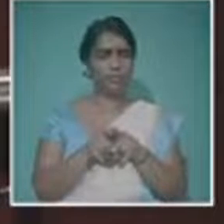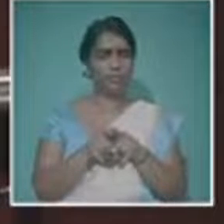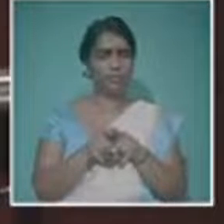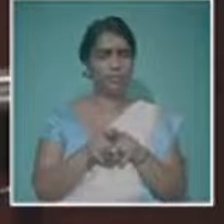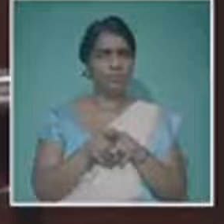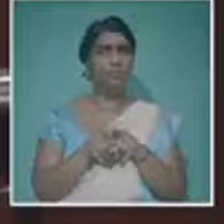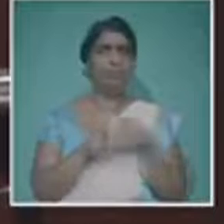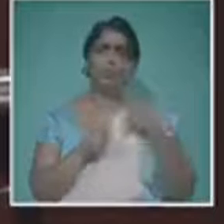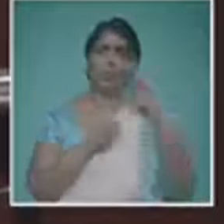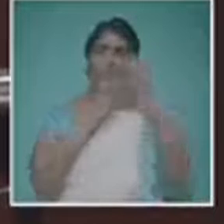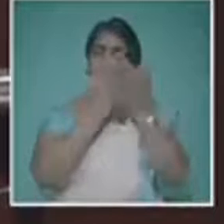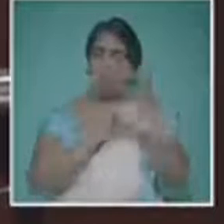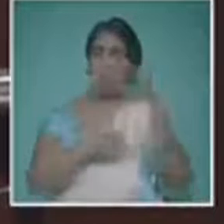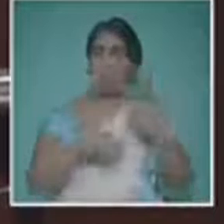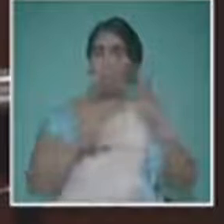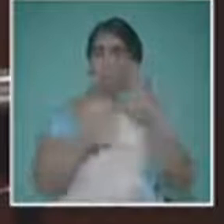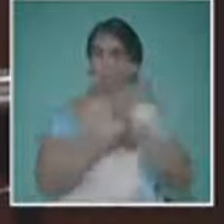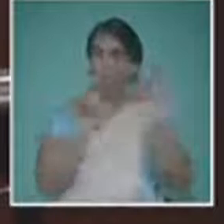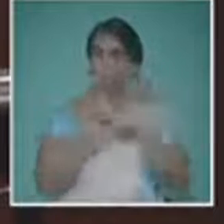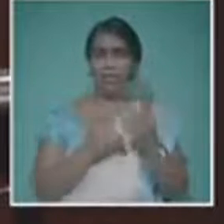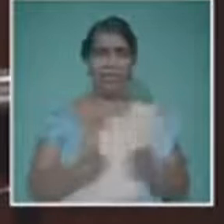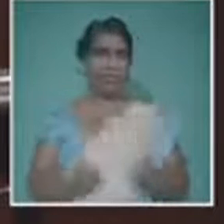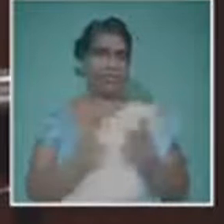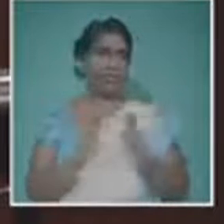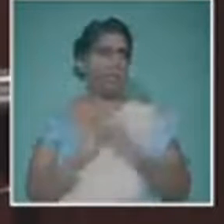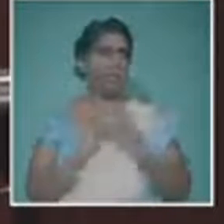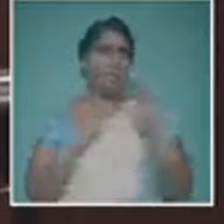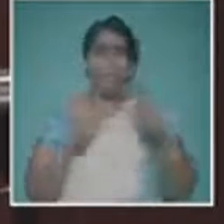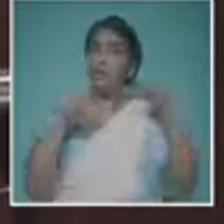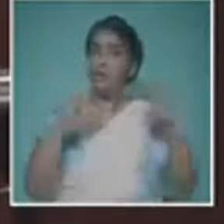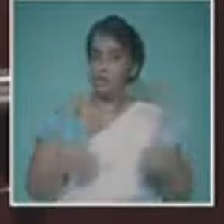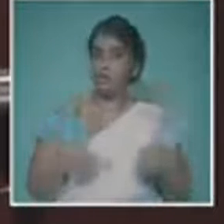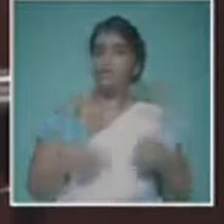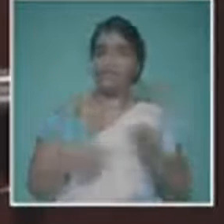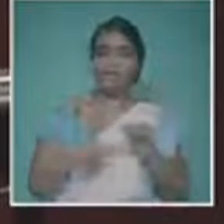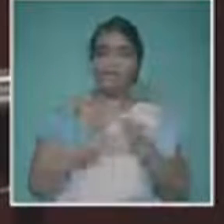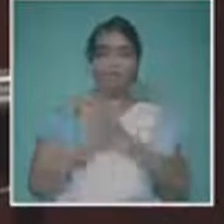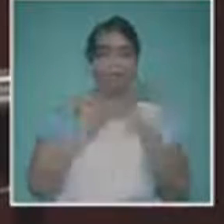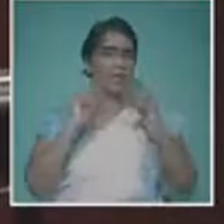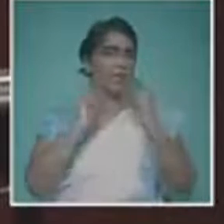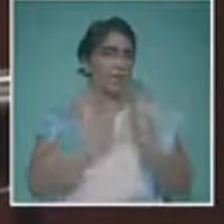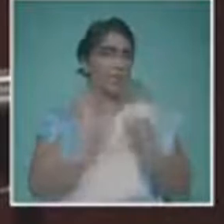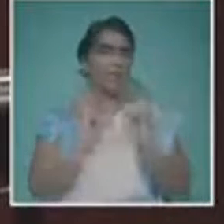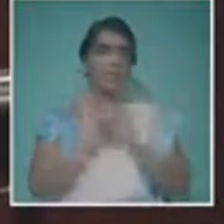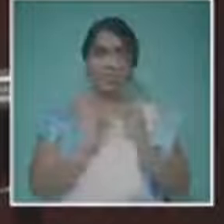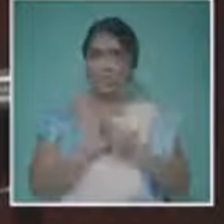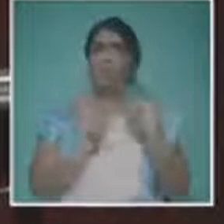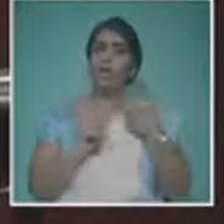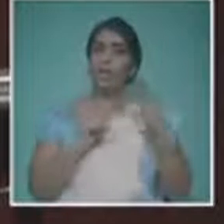வந்து கொண்டிருக்கின்றது. பொருத்தமான மொழிபெயர்ப்பாளர்களை சம்பந்தப்பட்ட திணைக்களங்கள்